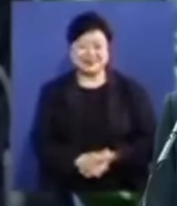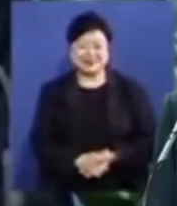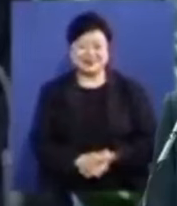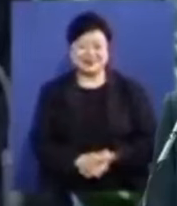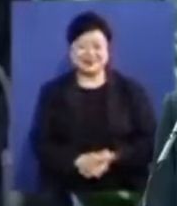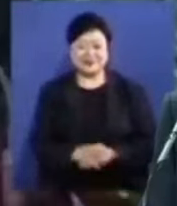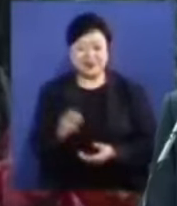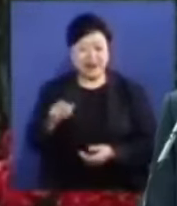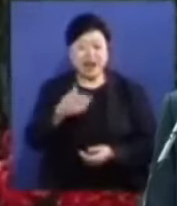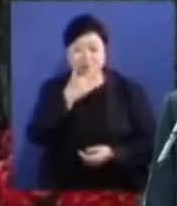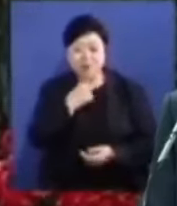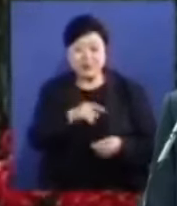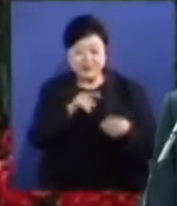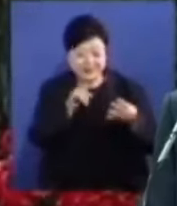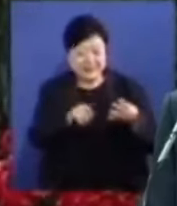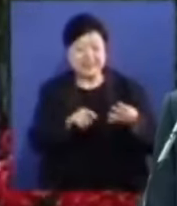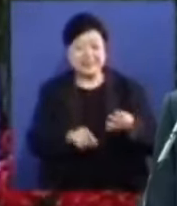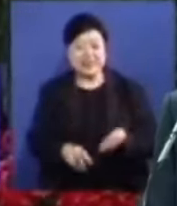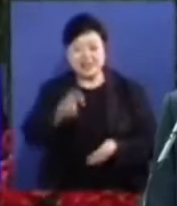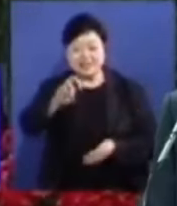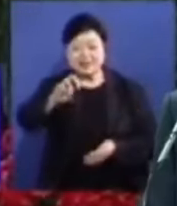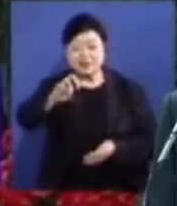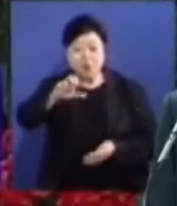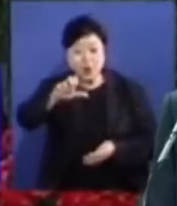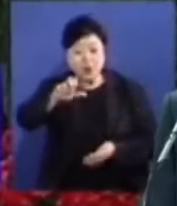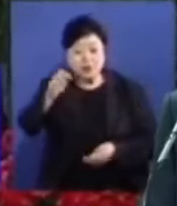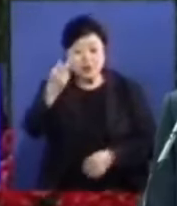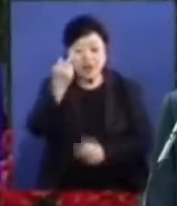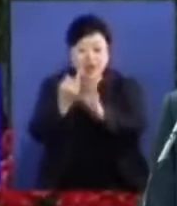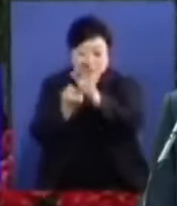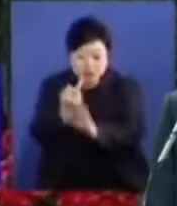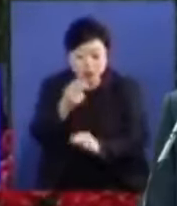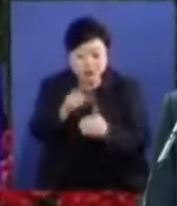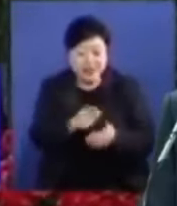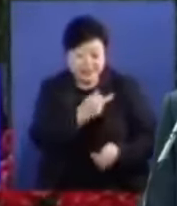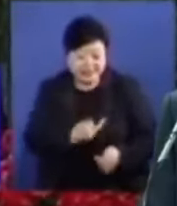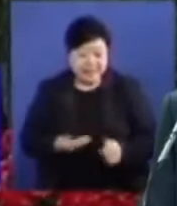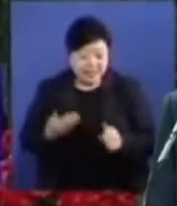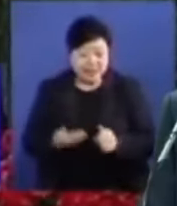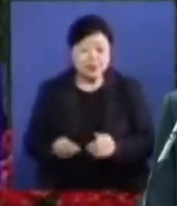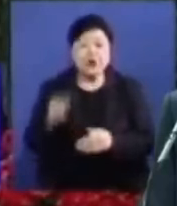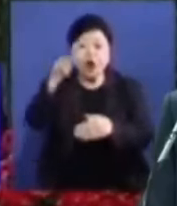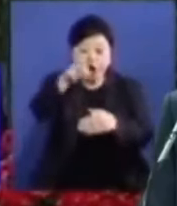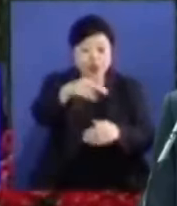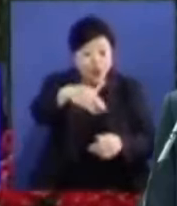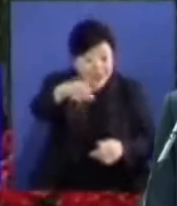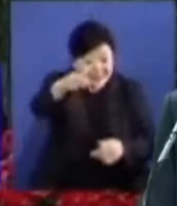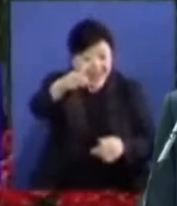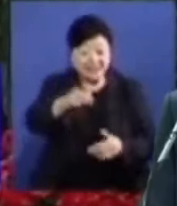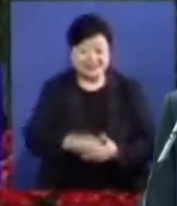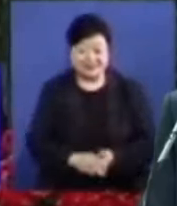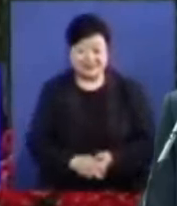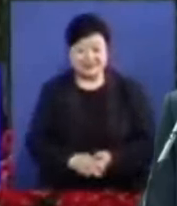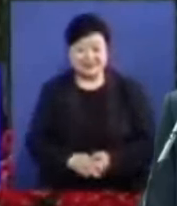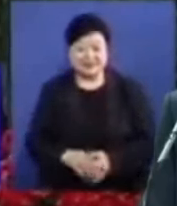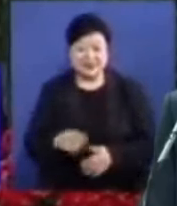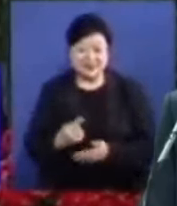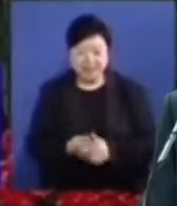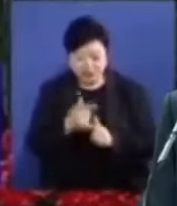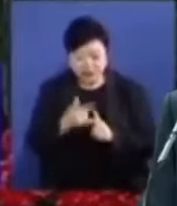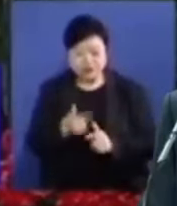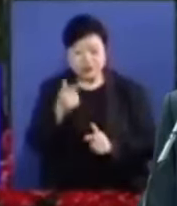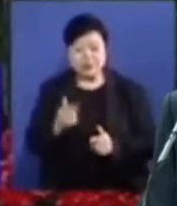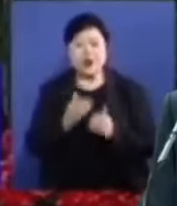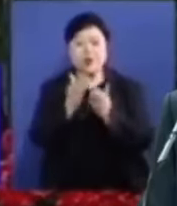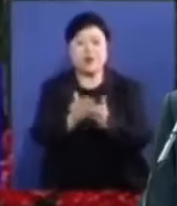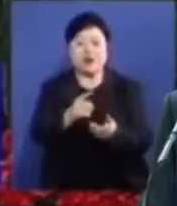마가복음 4장 35절로 39절에 그날 저물 때 제자들에게 이르시되 우리가 저편으로 건너가자 하시니 그들이 무리를 떠나 예수를 배에